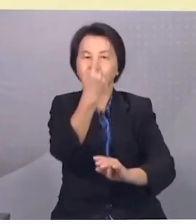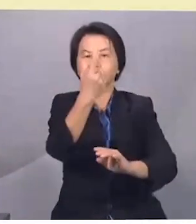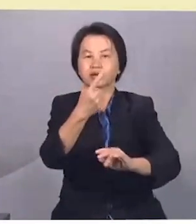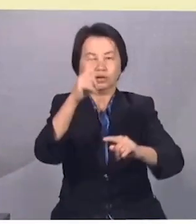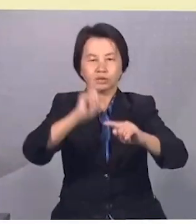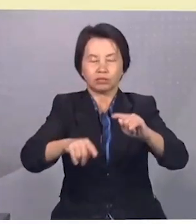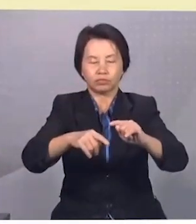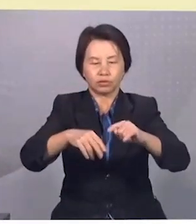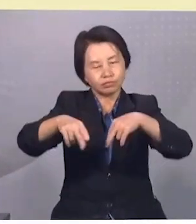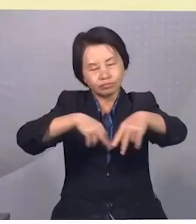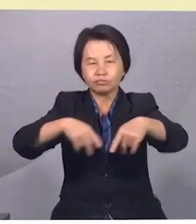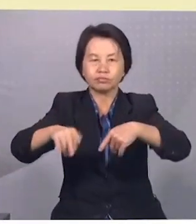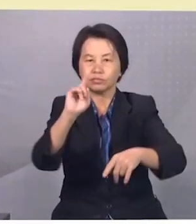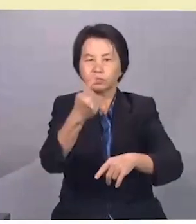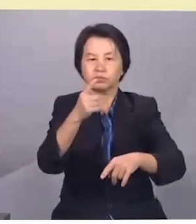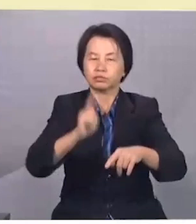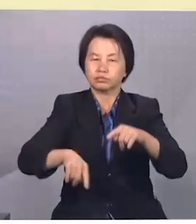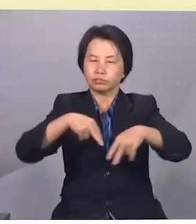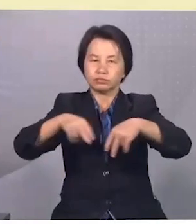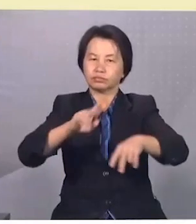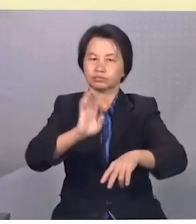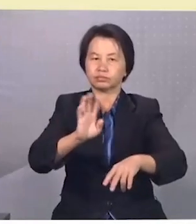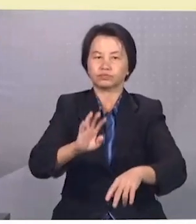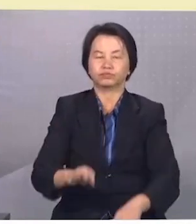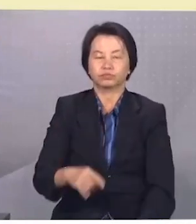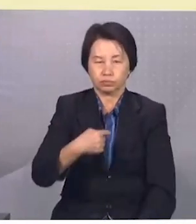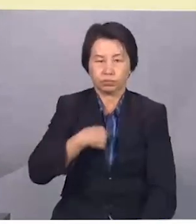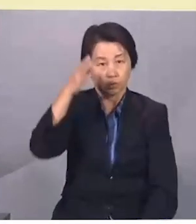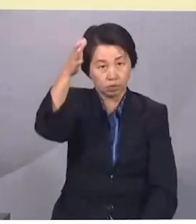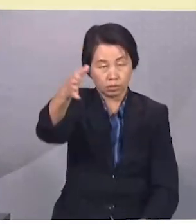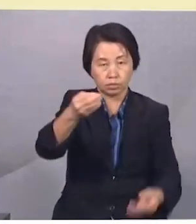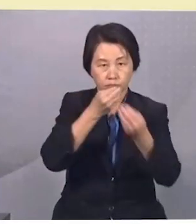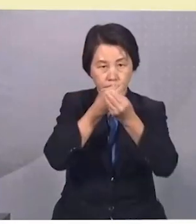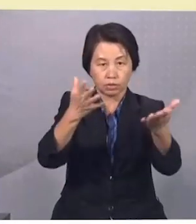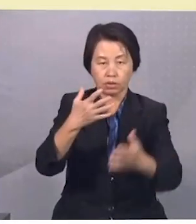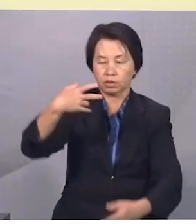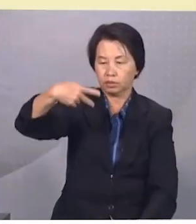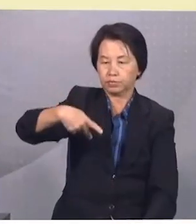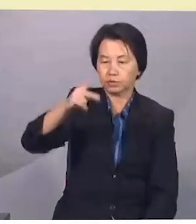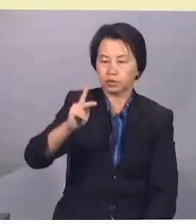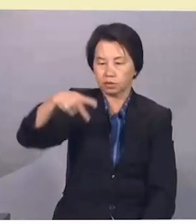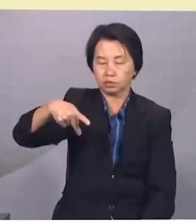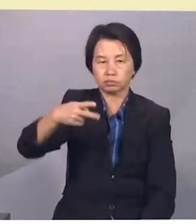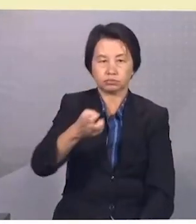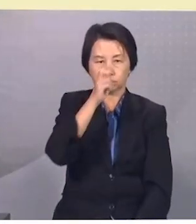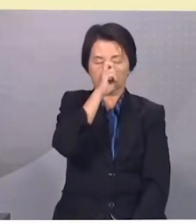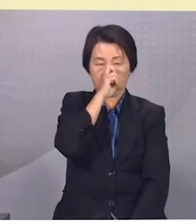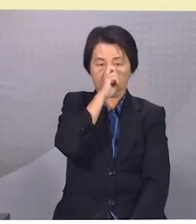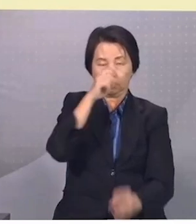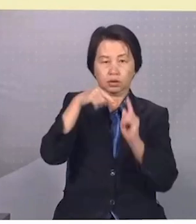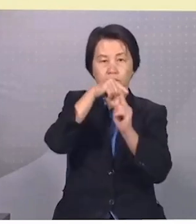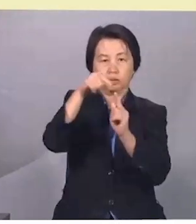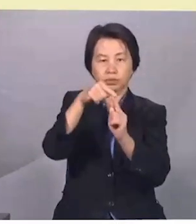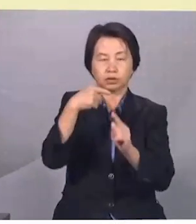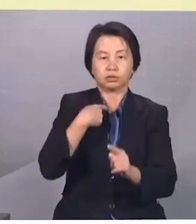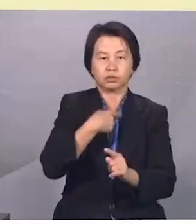umumkan tentang enhance ataupun Nah pipi yang lebih bergetar kali ini Apabila